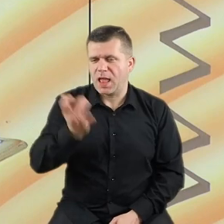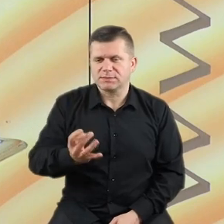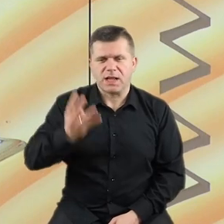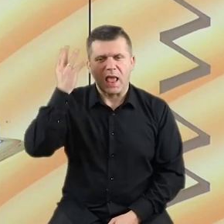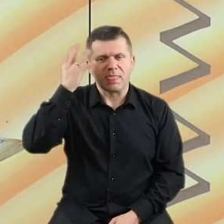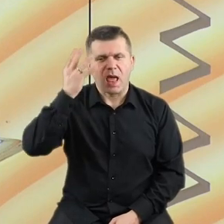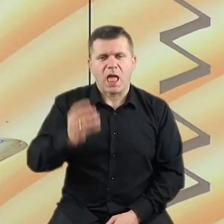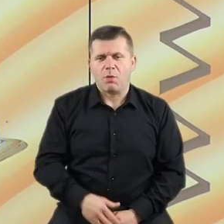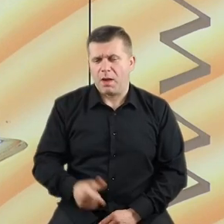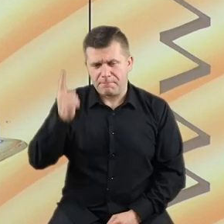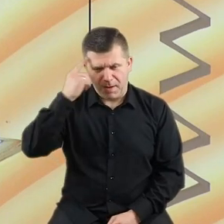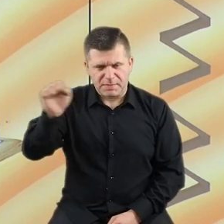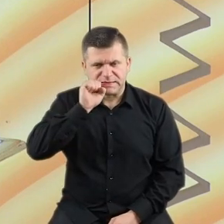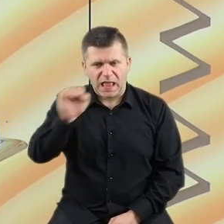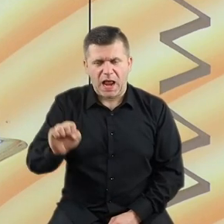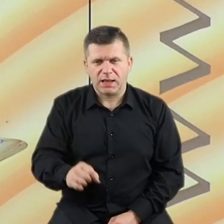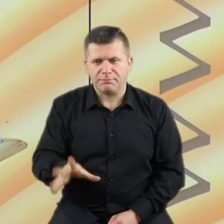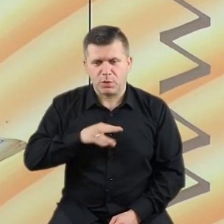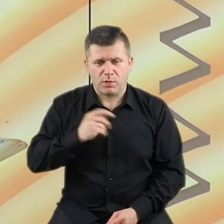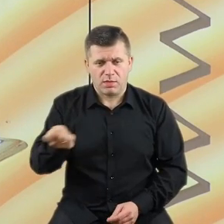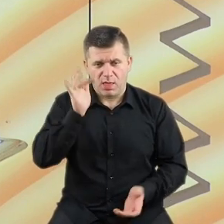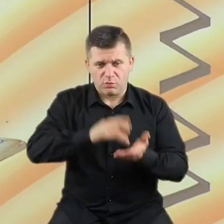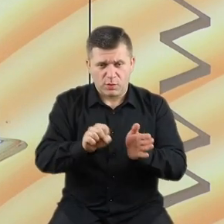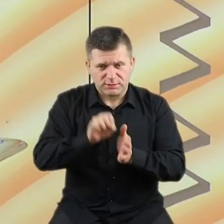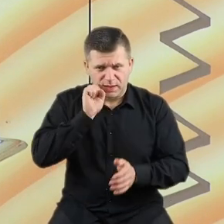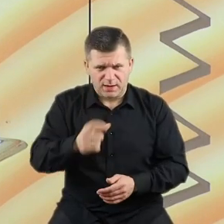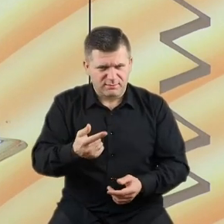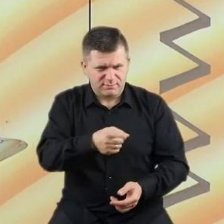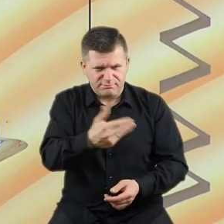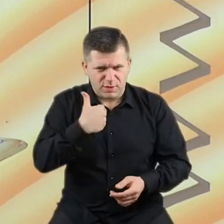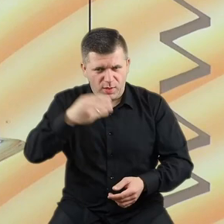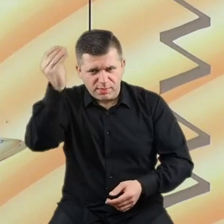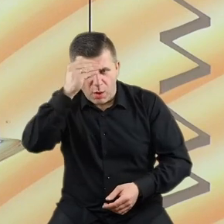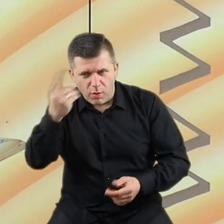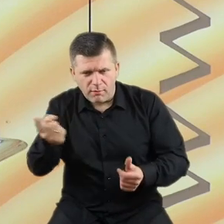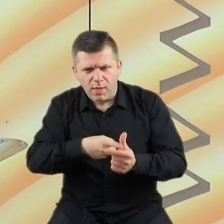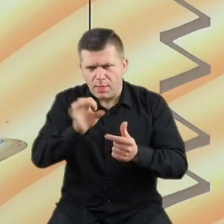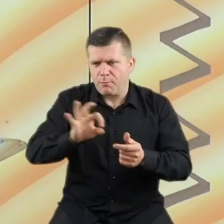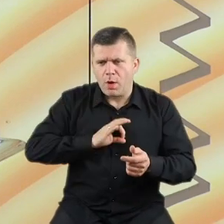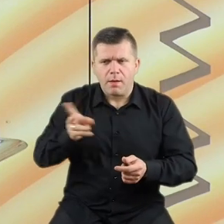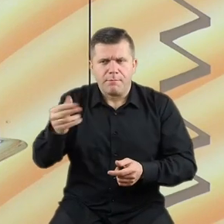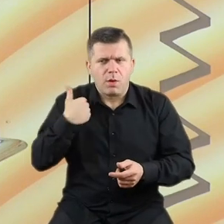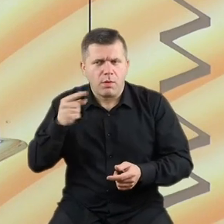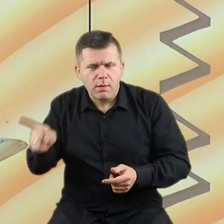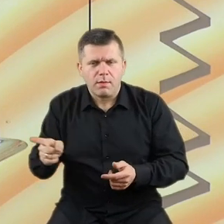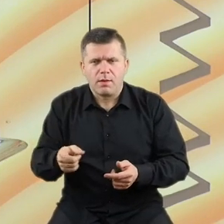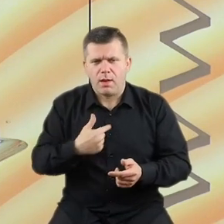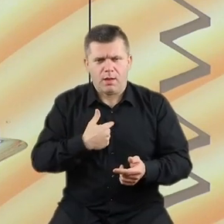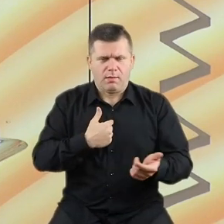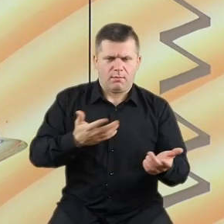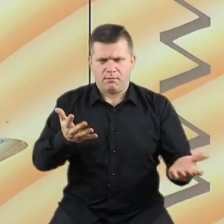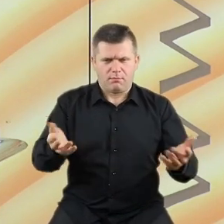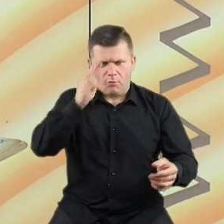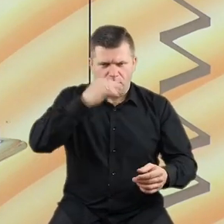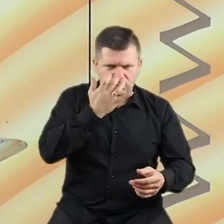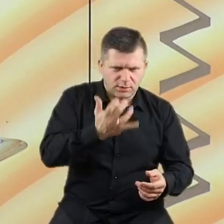radzieckiego generała i pamięta Stalina, bo jeździła z tatą do Stalina. Ja mówię, Dina, ale przecież była pani córką naukowczyni. No tak, to moja mama była. A ja mówię, no